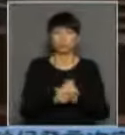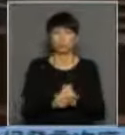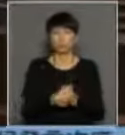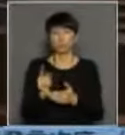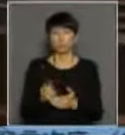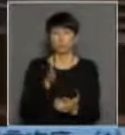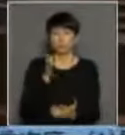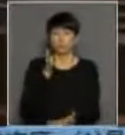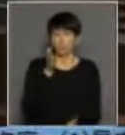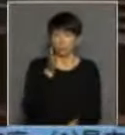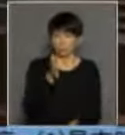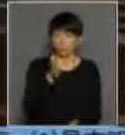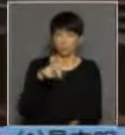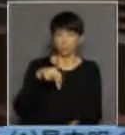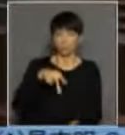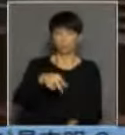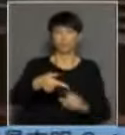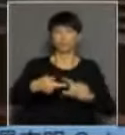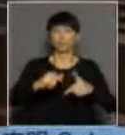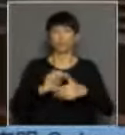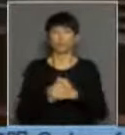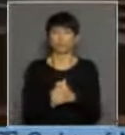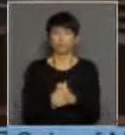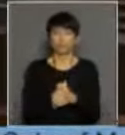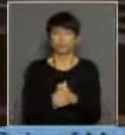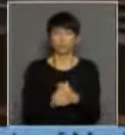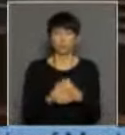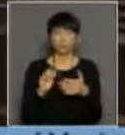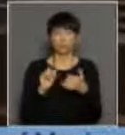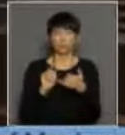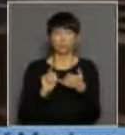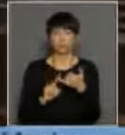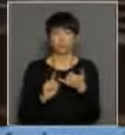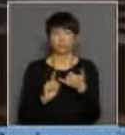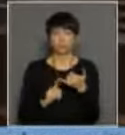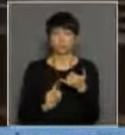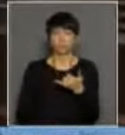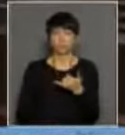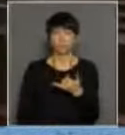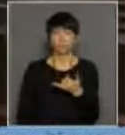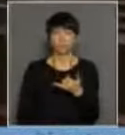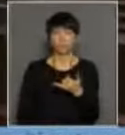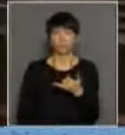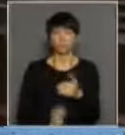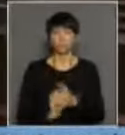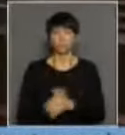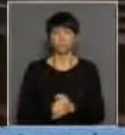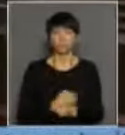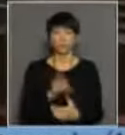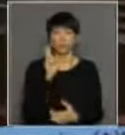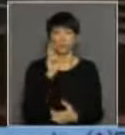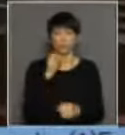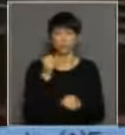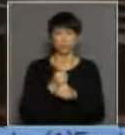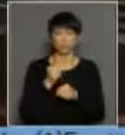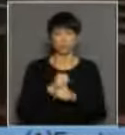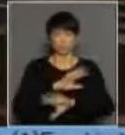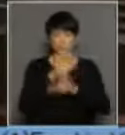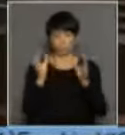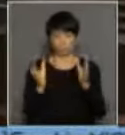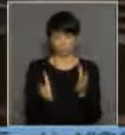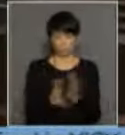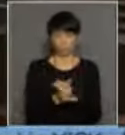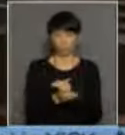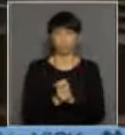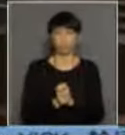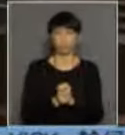前行的方法。主席，第六，如果做了所有事，